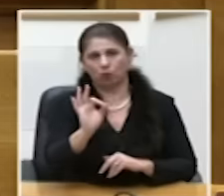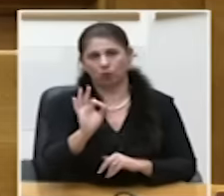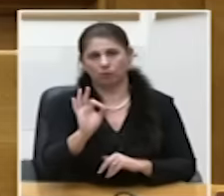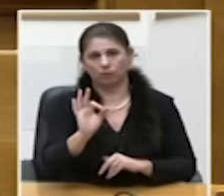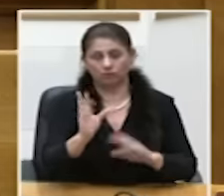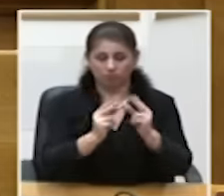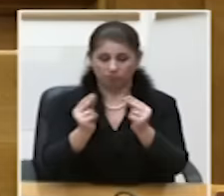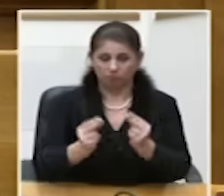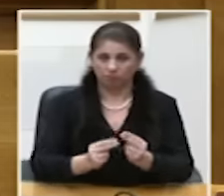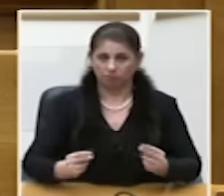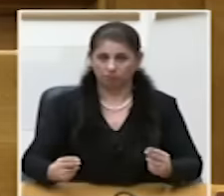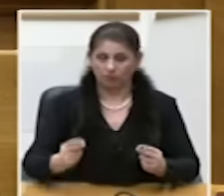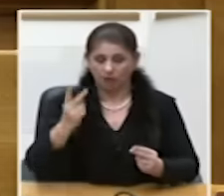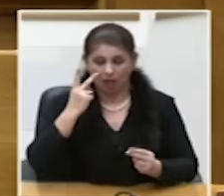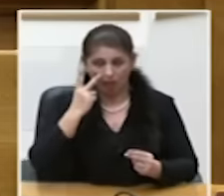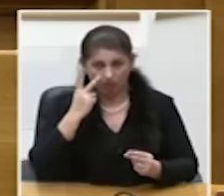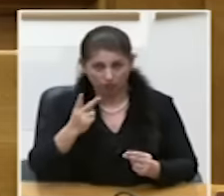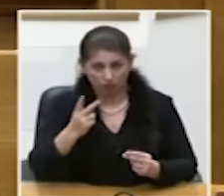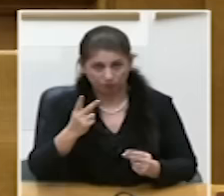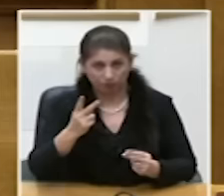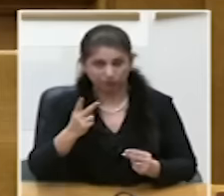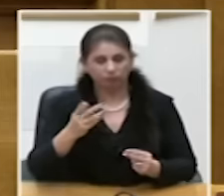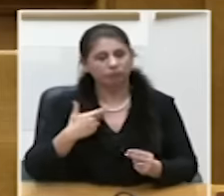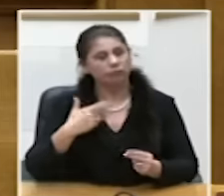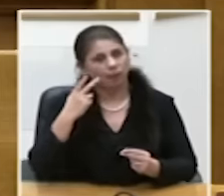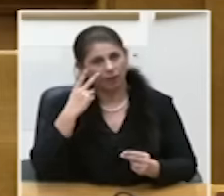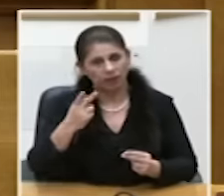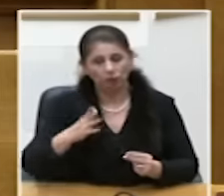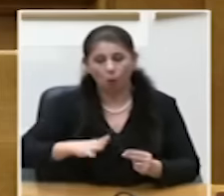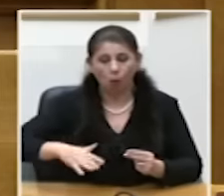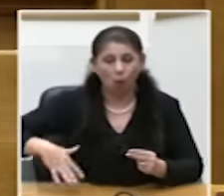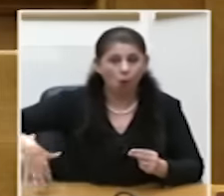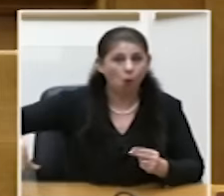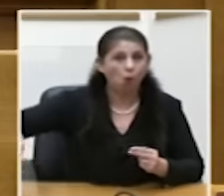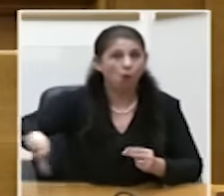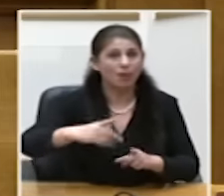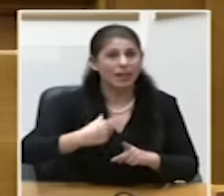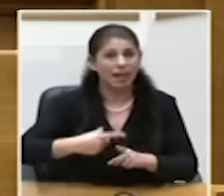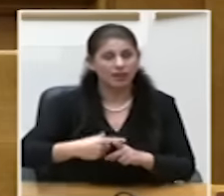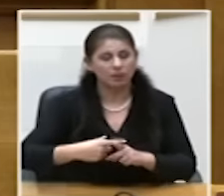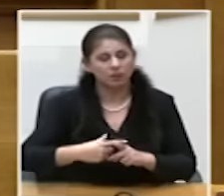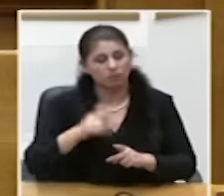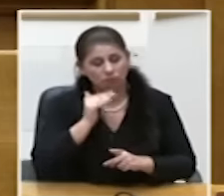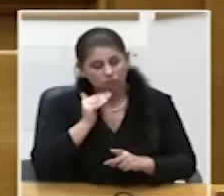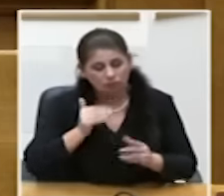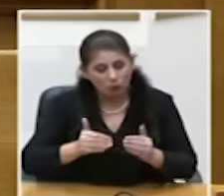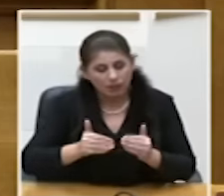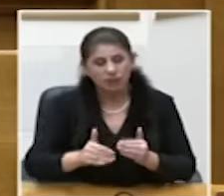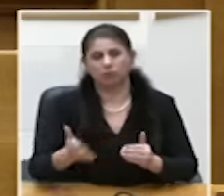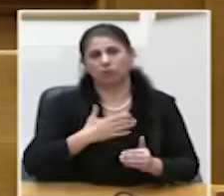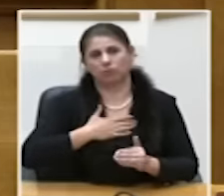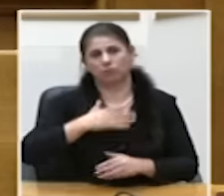συνέπειες θα τις δούμε και θα τις δει και όλος ο ελληνικός λαός πολύ σύντομα, κατά τη γνώμη μας. Τότε